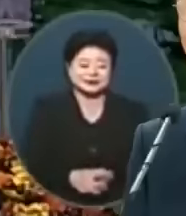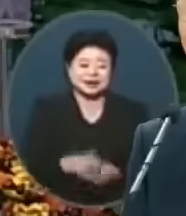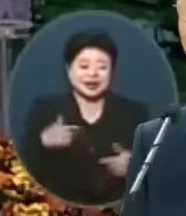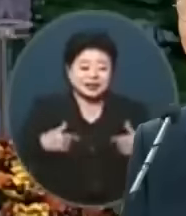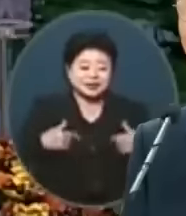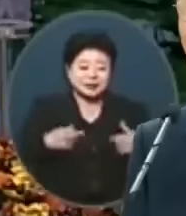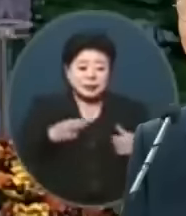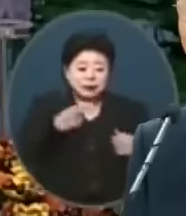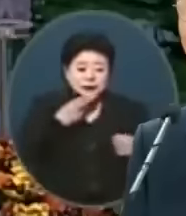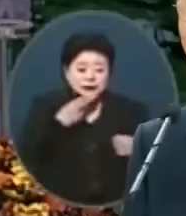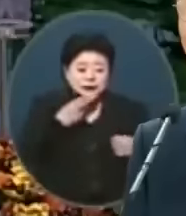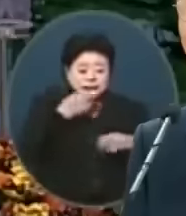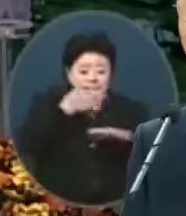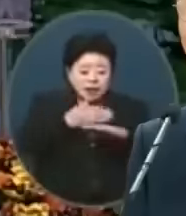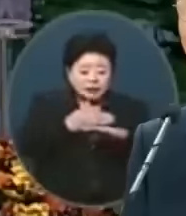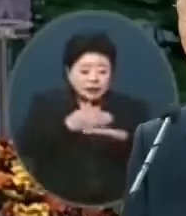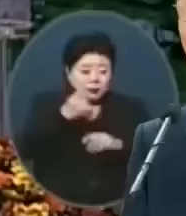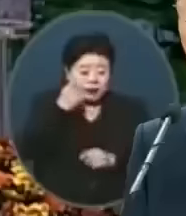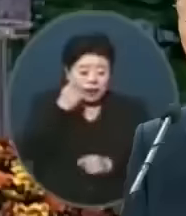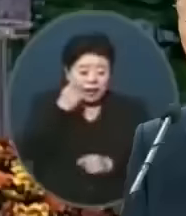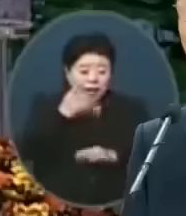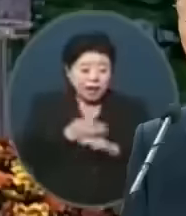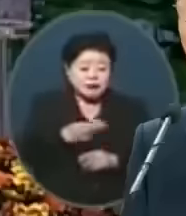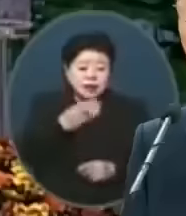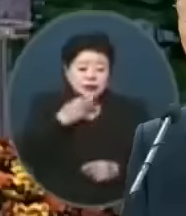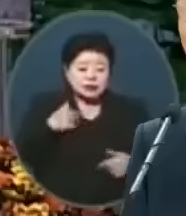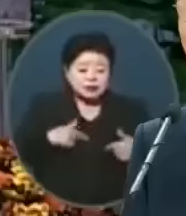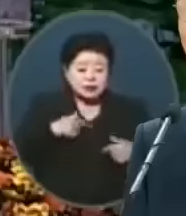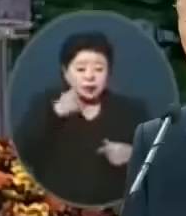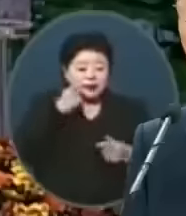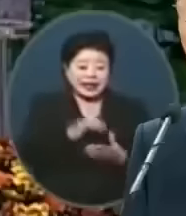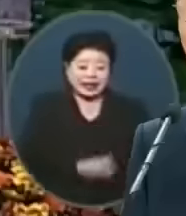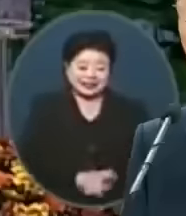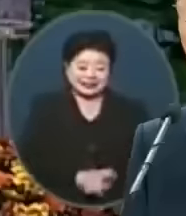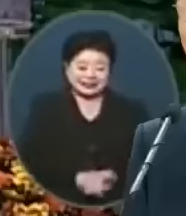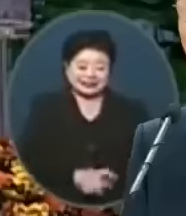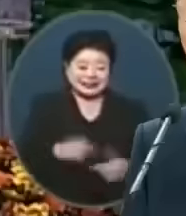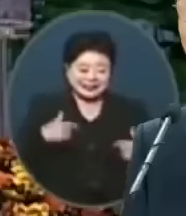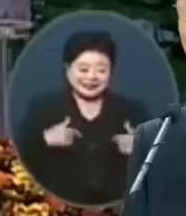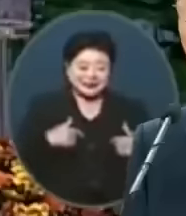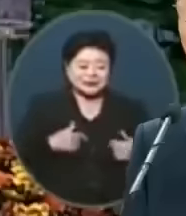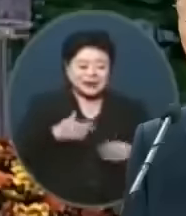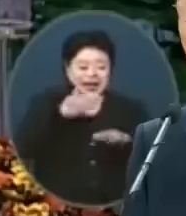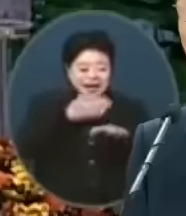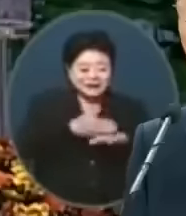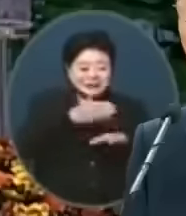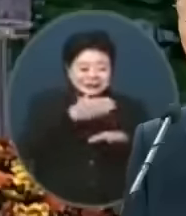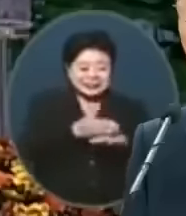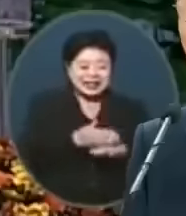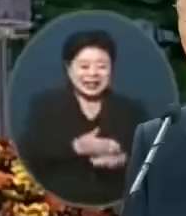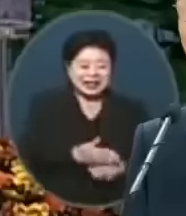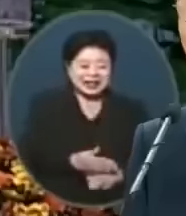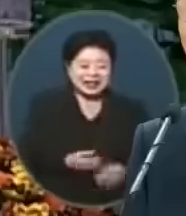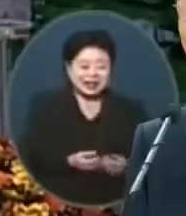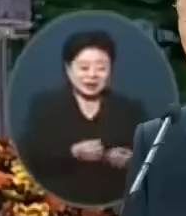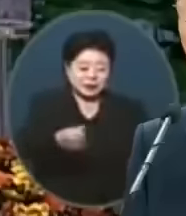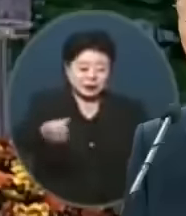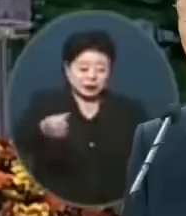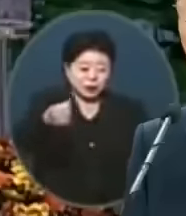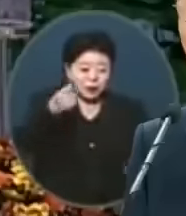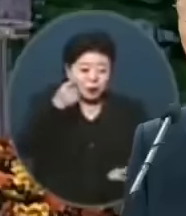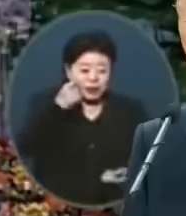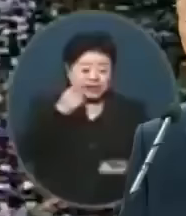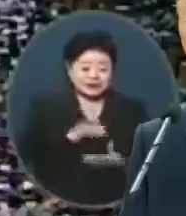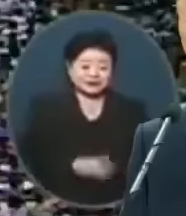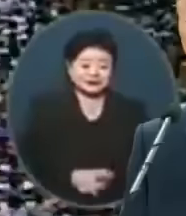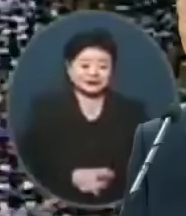기쁨 없이 감사할 수 없고 감사 없이 기뻐할 수 없습니다. 기쁨과 감사를 별도로